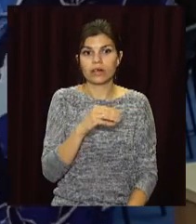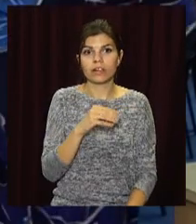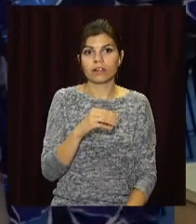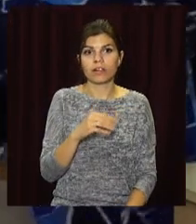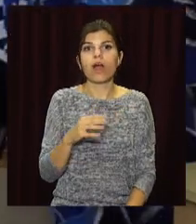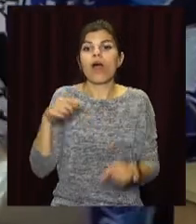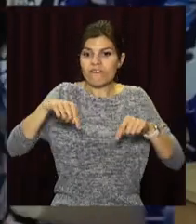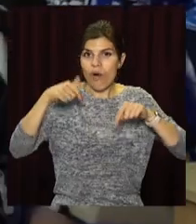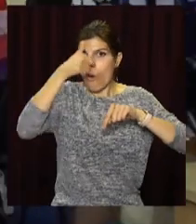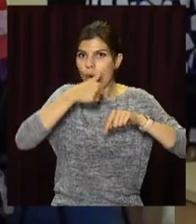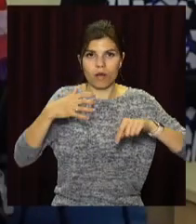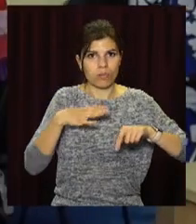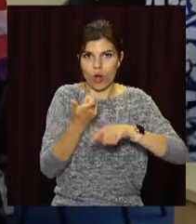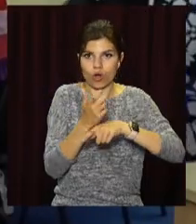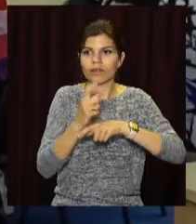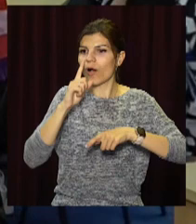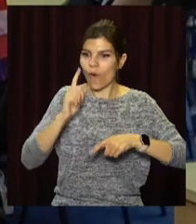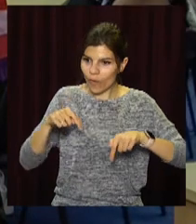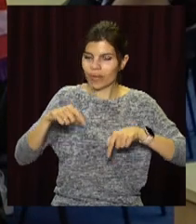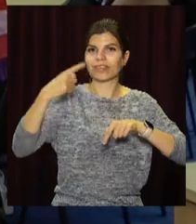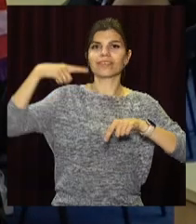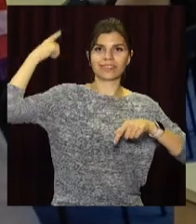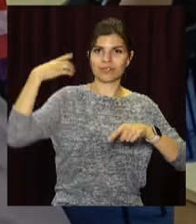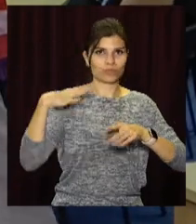предостаточно сложный. То, что нас